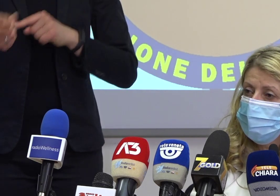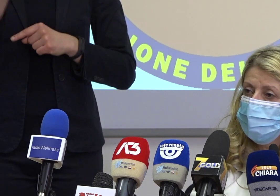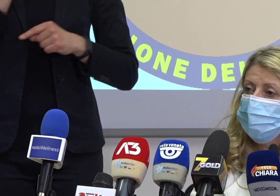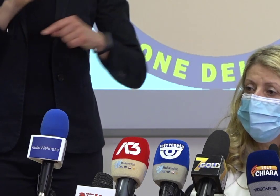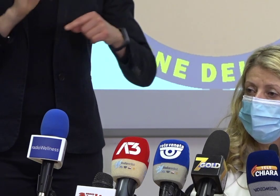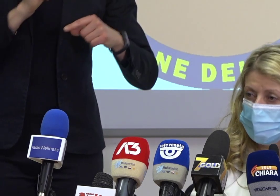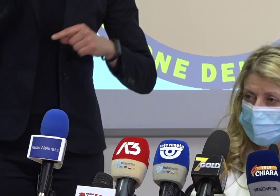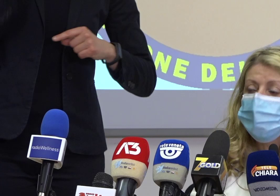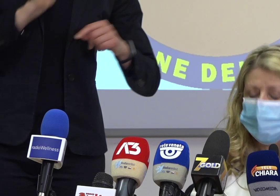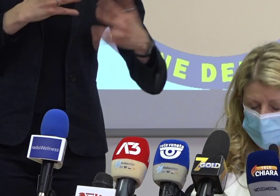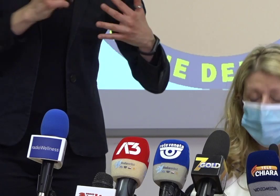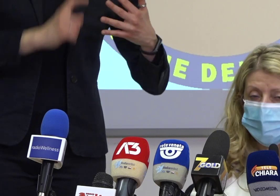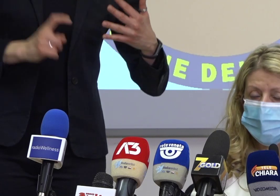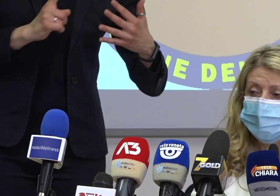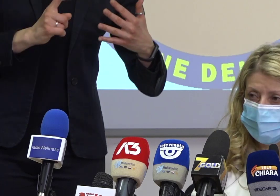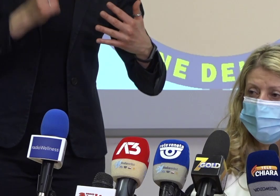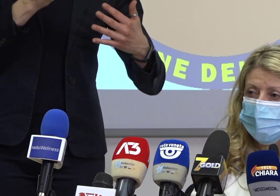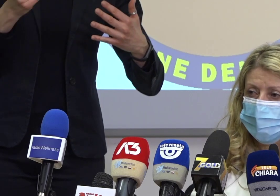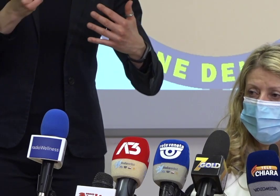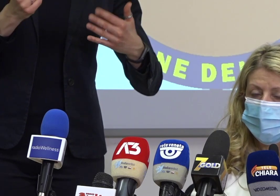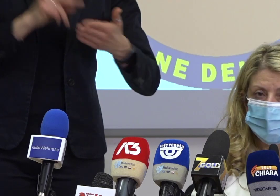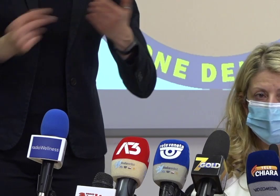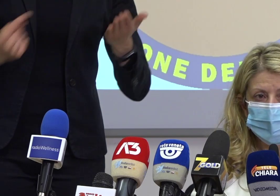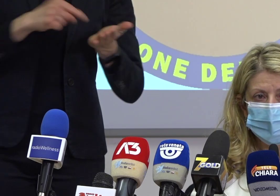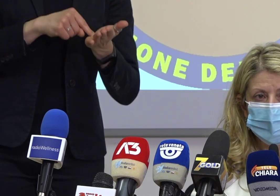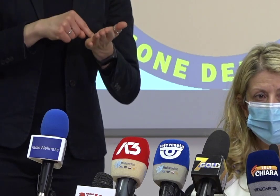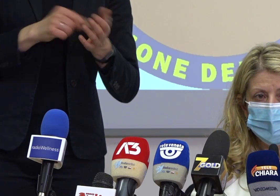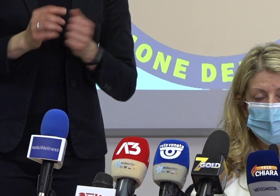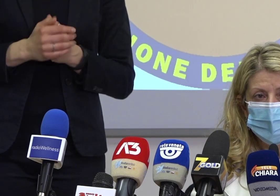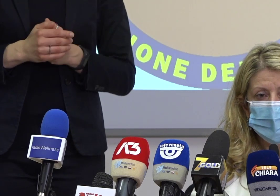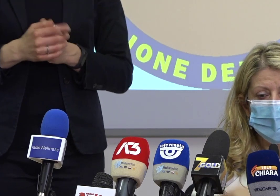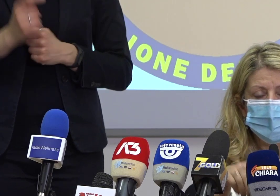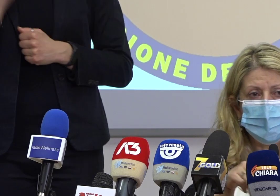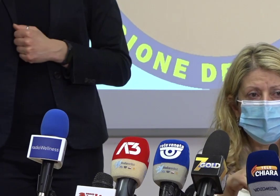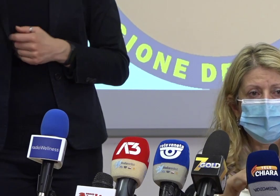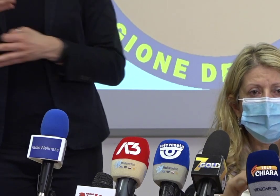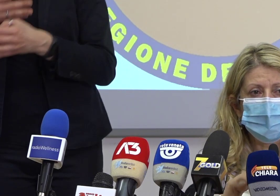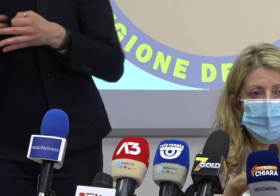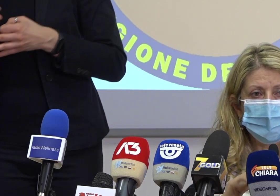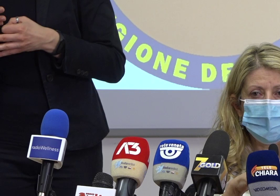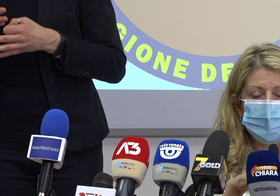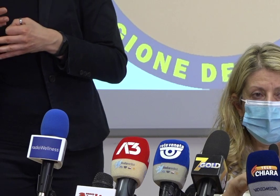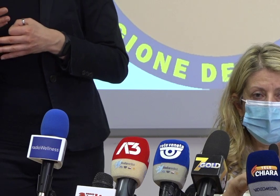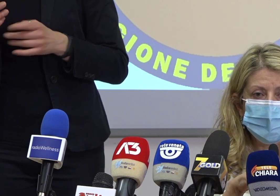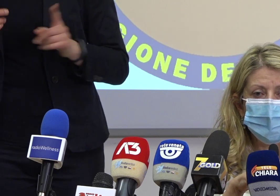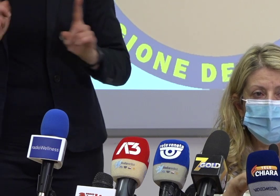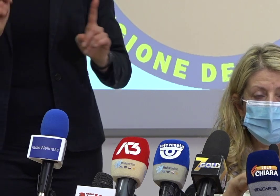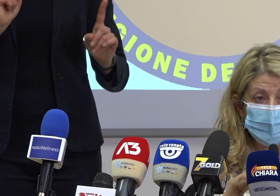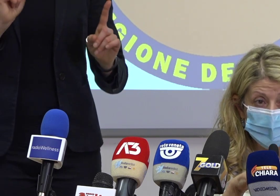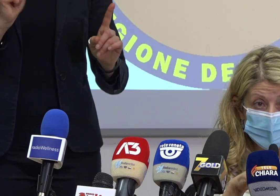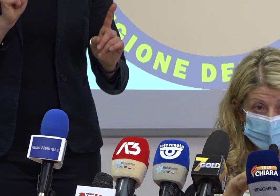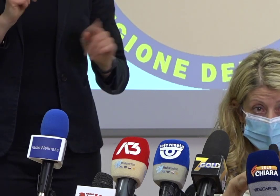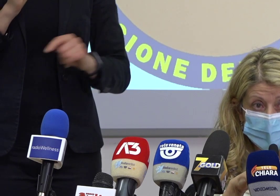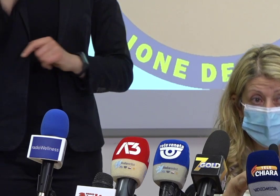della prevenzione ha anche illustrato l'importanza di sequenziare le varianti del virus. Quella inglese e quella sudafricana sono quelle che si